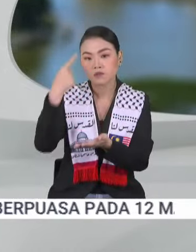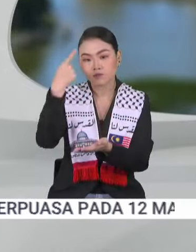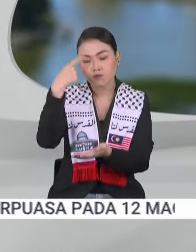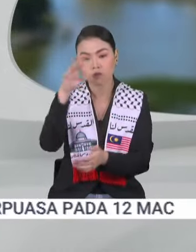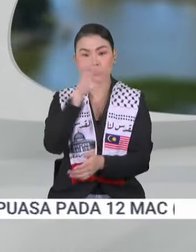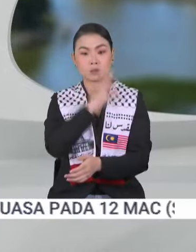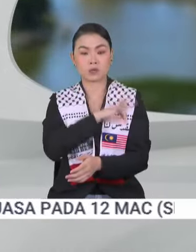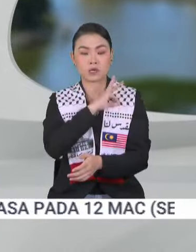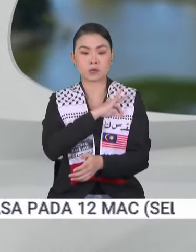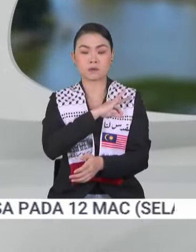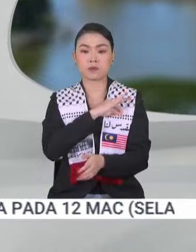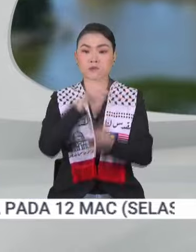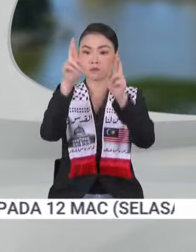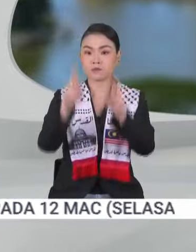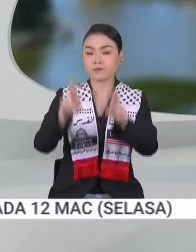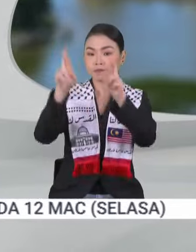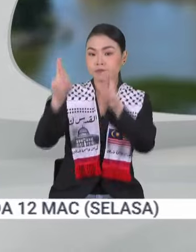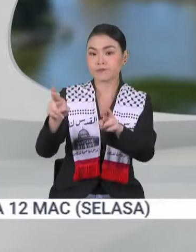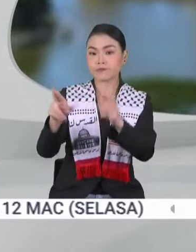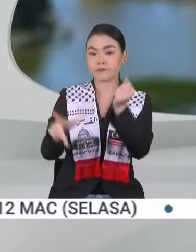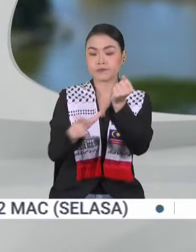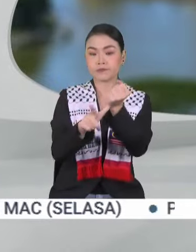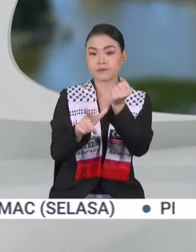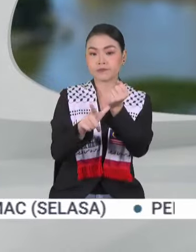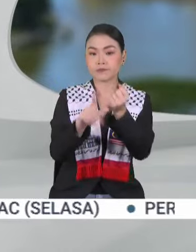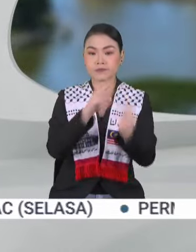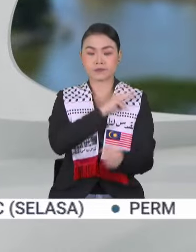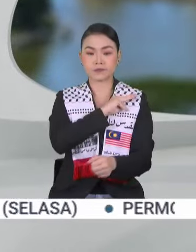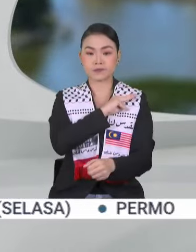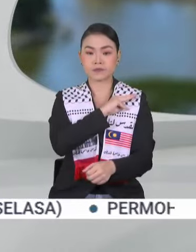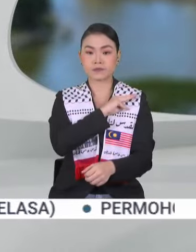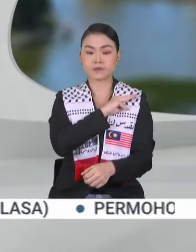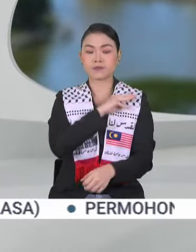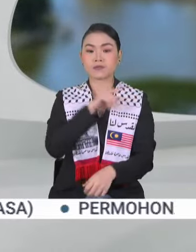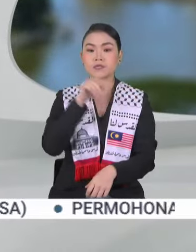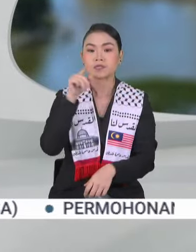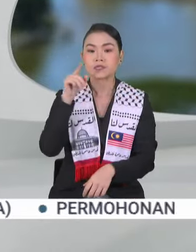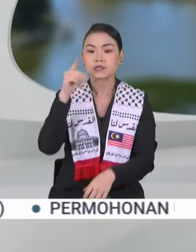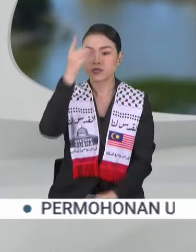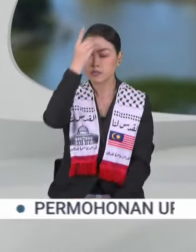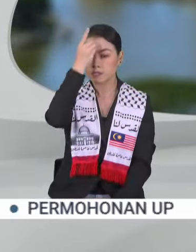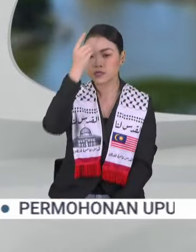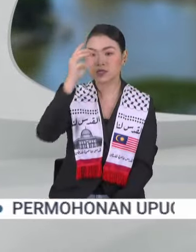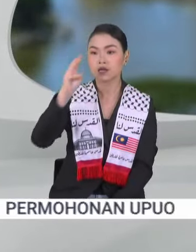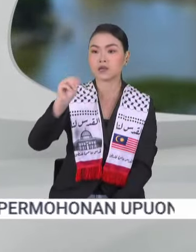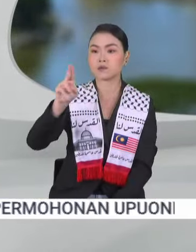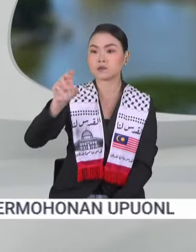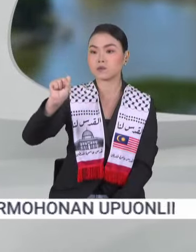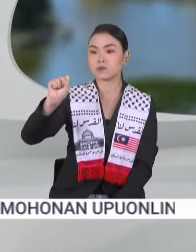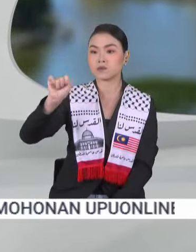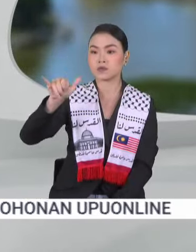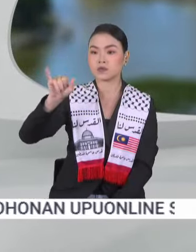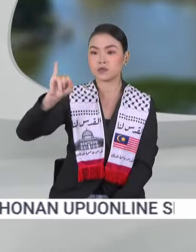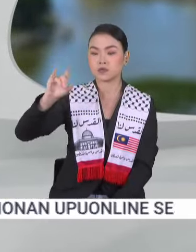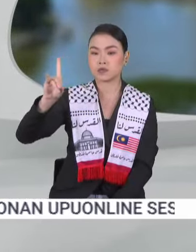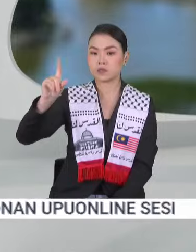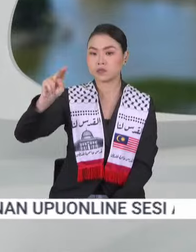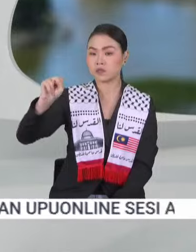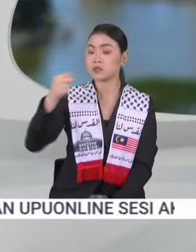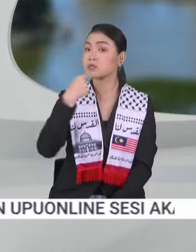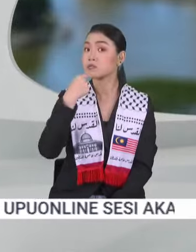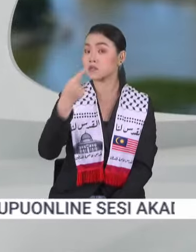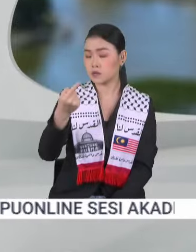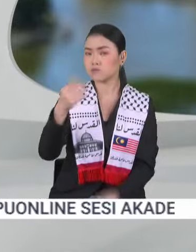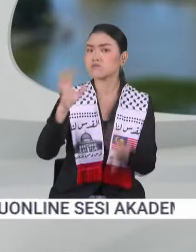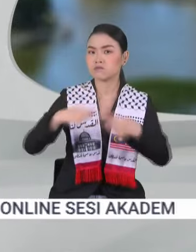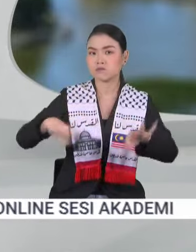kemaslahatan rakyat timbalan menteri di jabatan Premier Sarawak integriti danbsmen Datuk Mursyid diraja Dr Juanda Jaya berkata